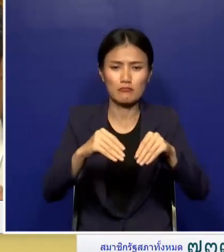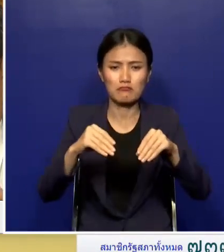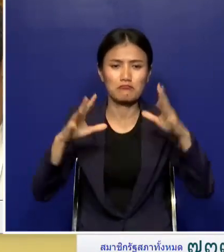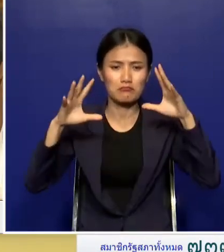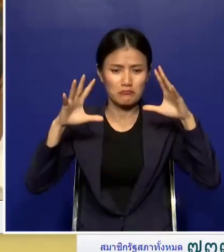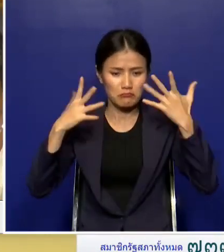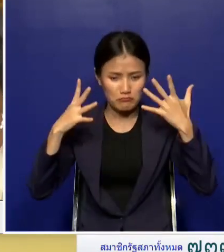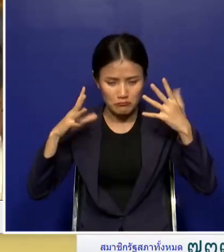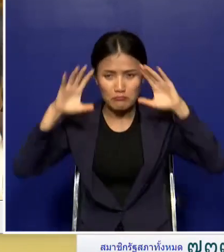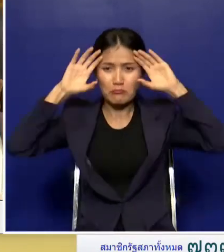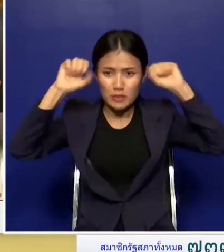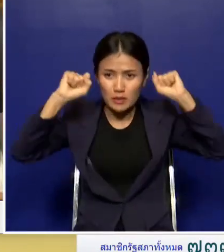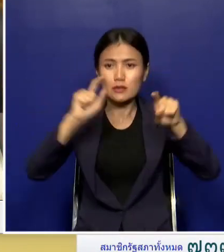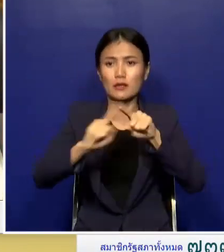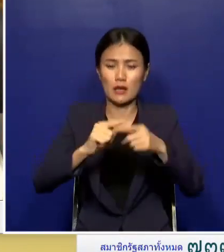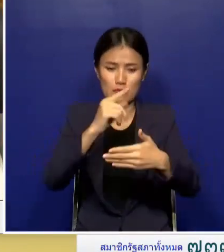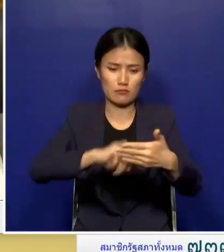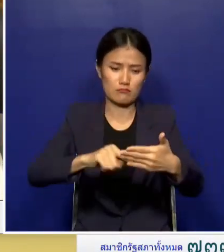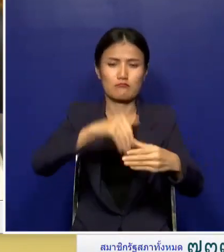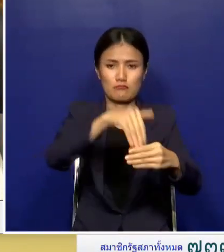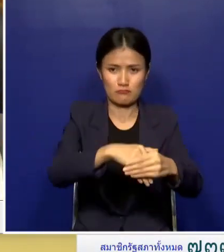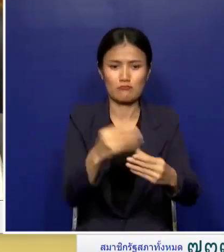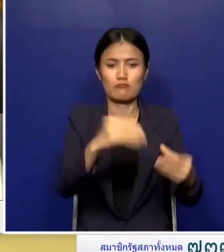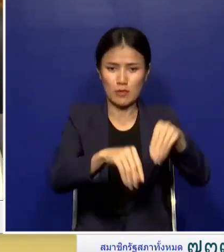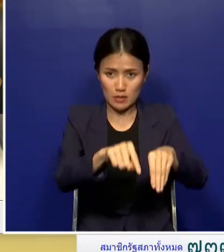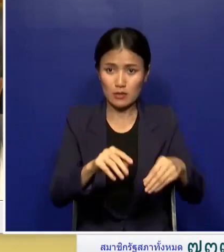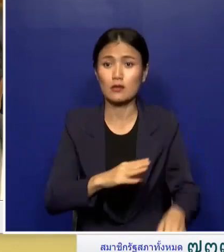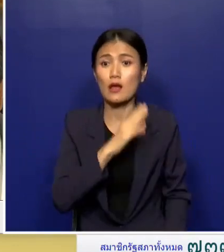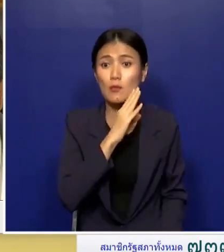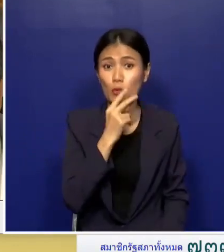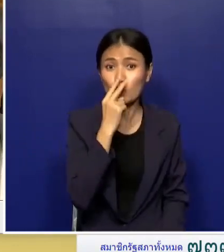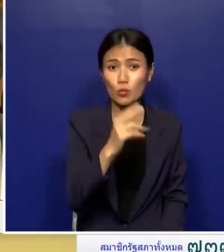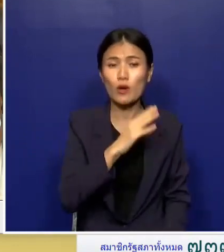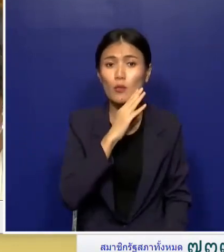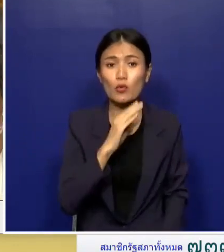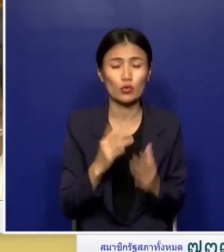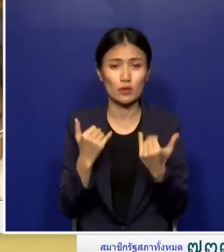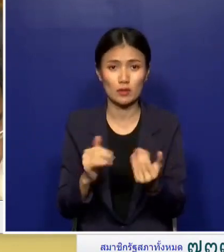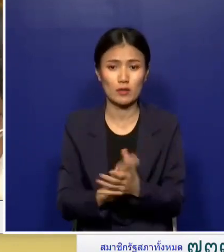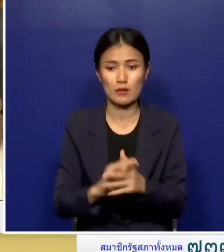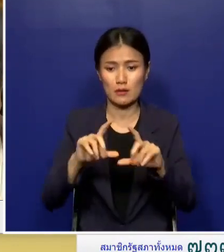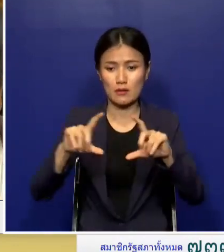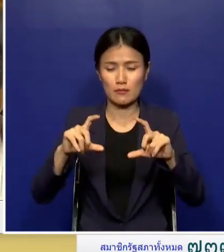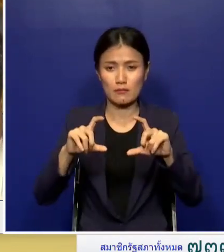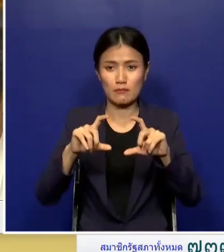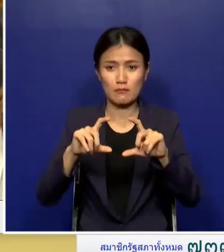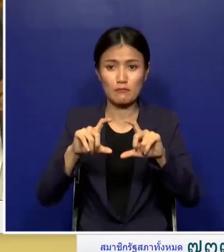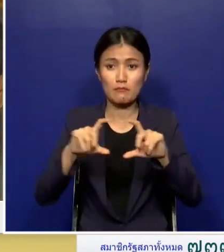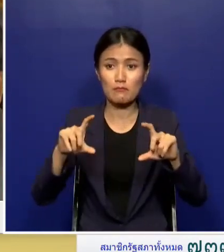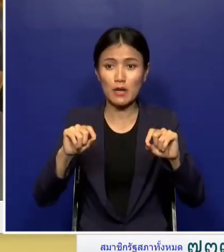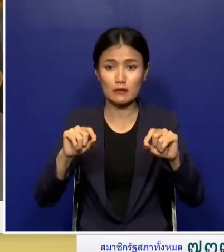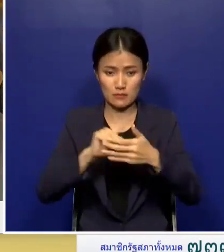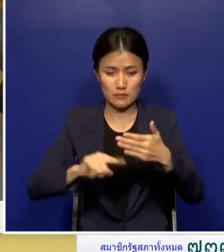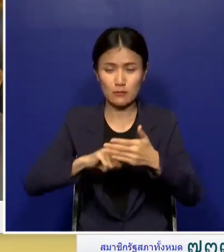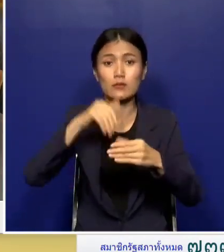ก็บัตรเลือกตั้งท่านลองนึกดูนะครับถ้าสมมุติว่าเราจะต้องพิมพ์ผู้ใช้ผู้มีสิทธิ์ผู้ที่ลงสมัครแข่งขันเ